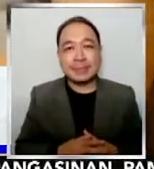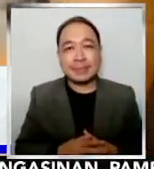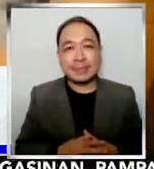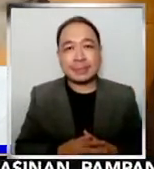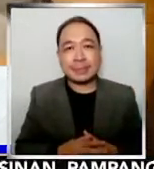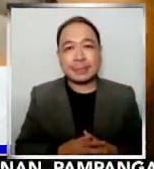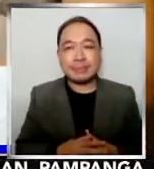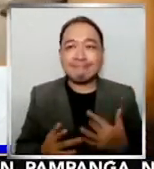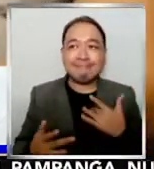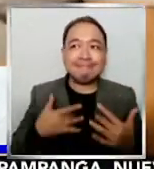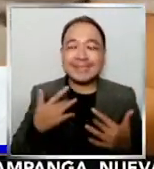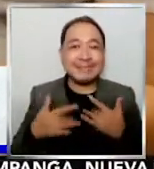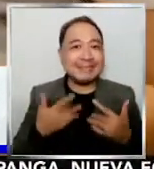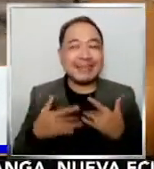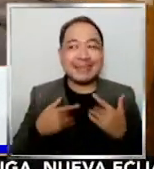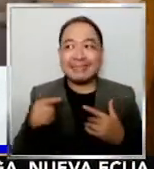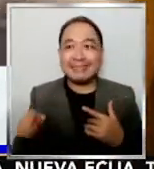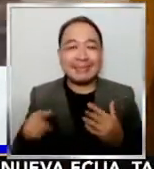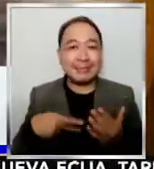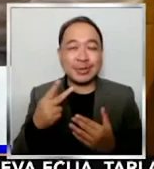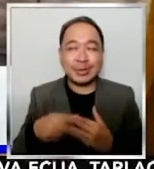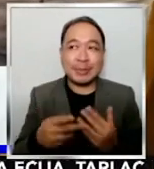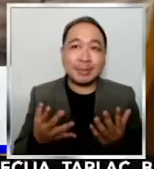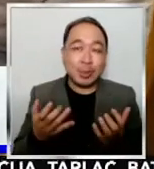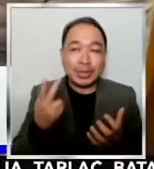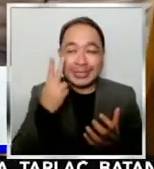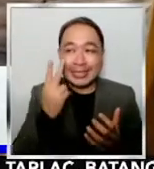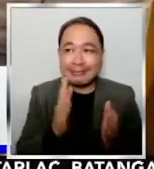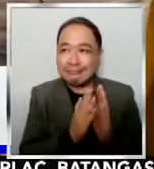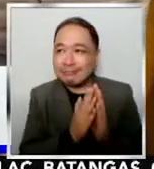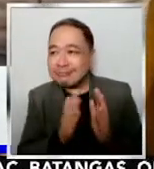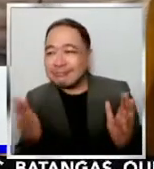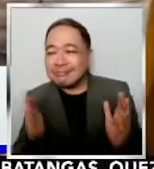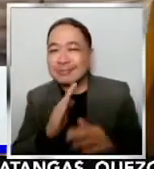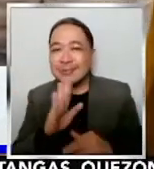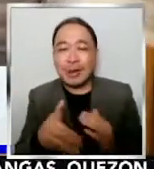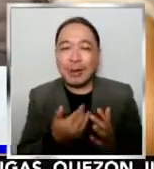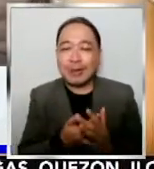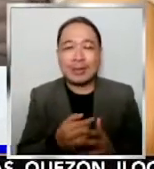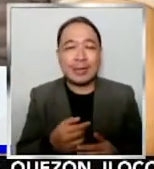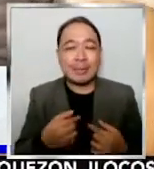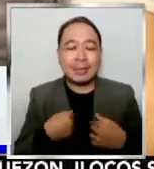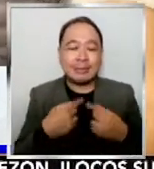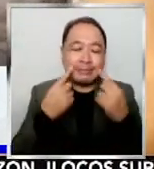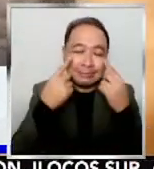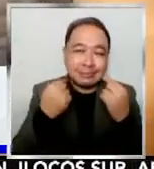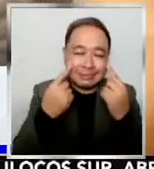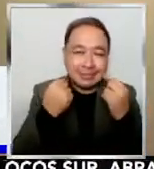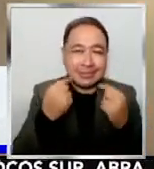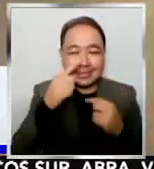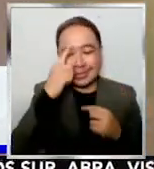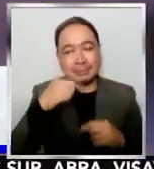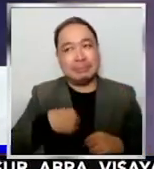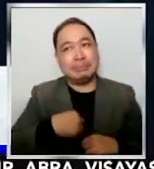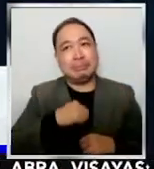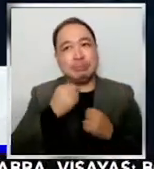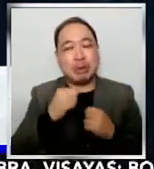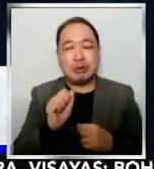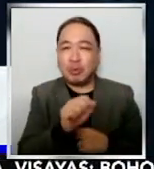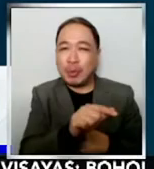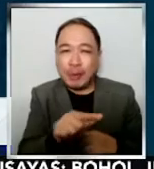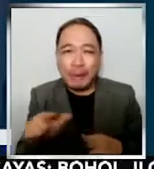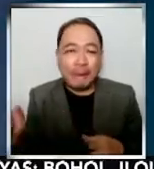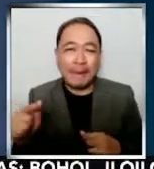Exciting naman to. Gusto ko nang panoorin lahat. Ako din. Iiyak ako kasi napaproud ako sa ating lahat. Yes!